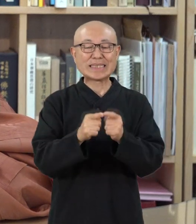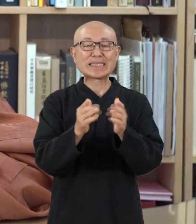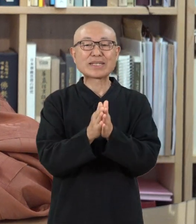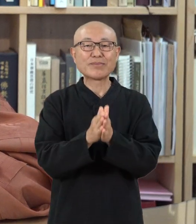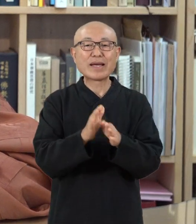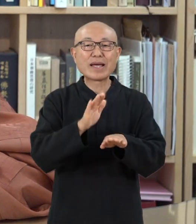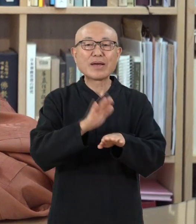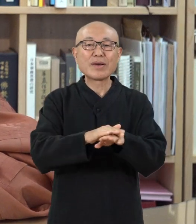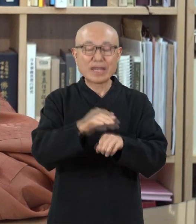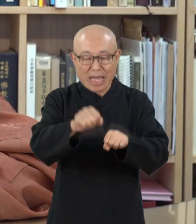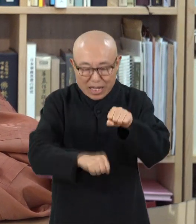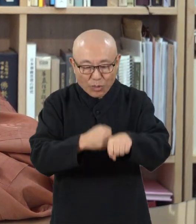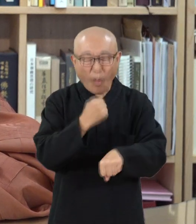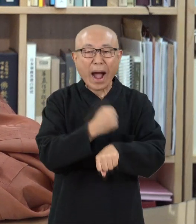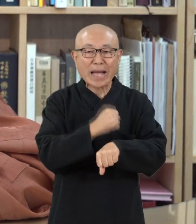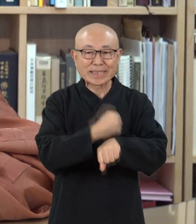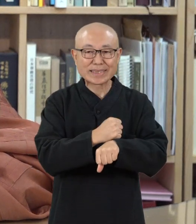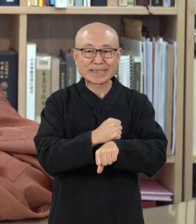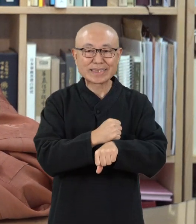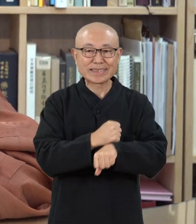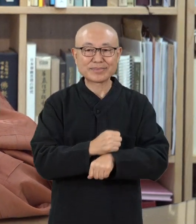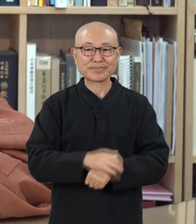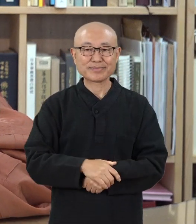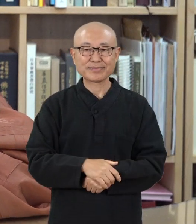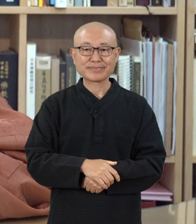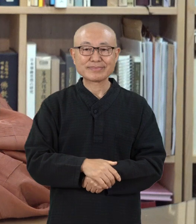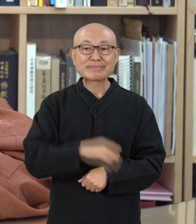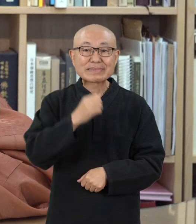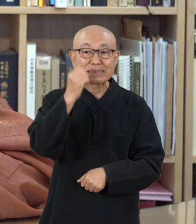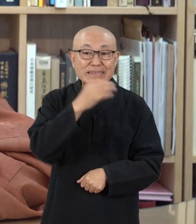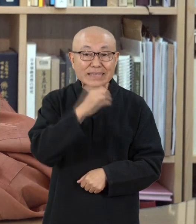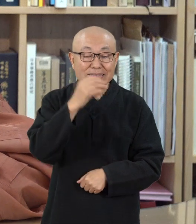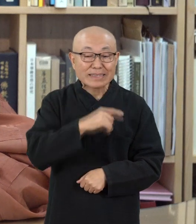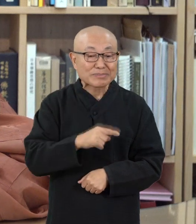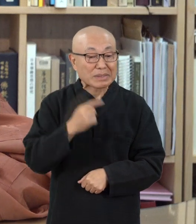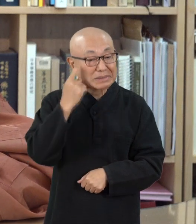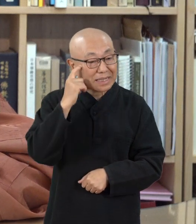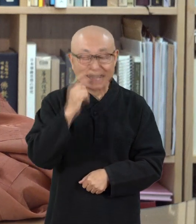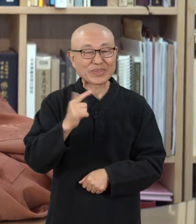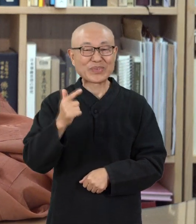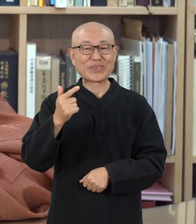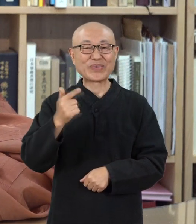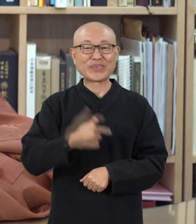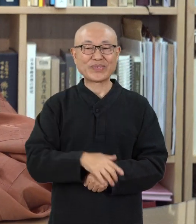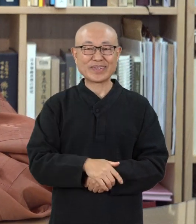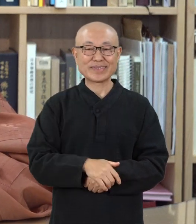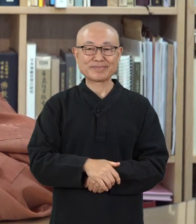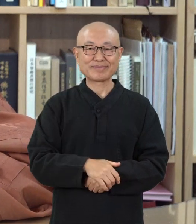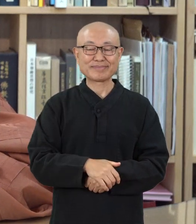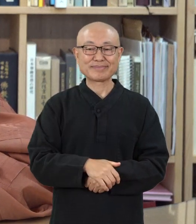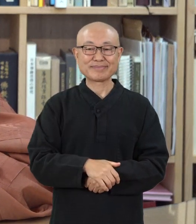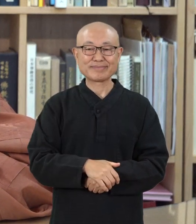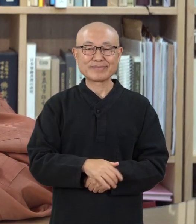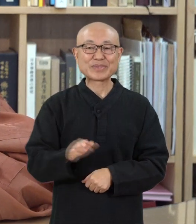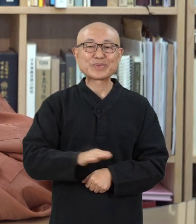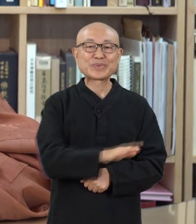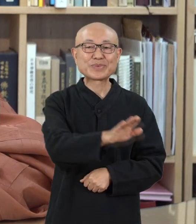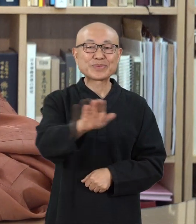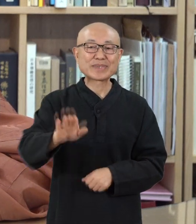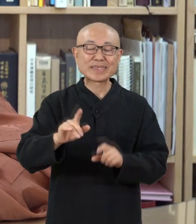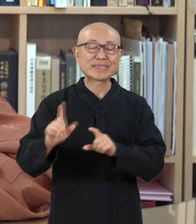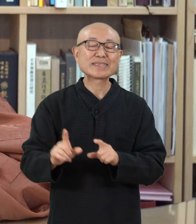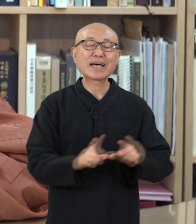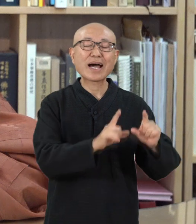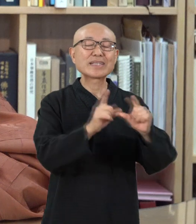행동에 옮기면서, 그것도 어쩌다 그냥 꺼내내서 생각하는 것이 아니라 우리의 살아가는